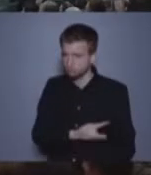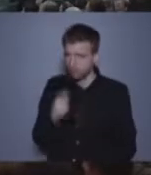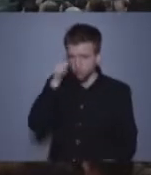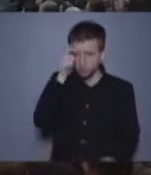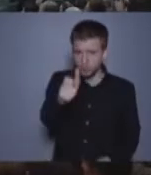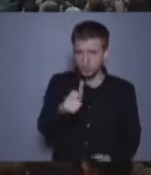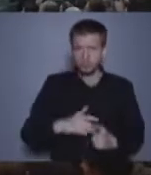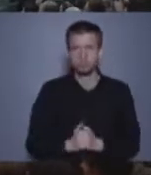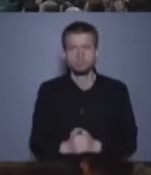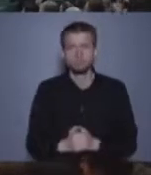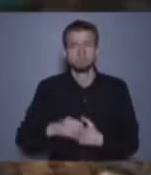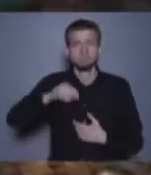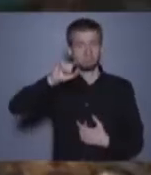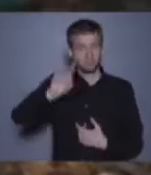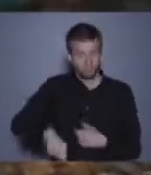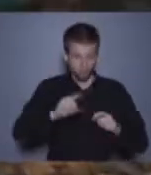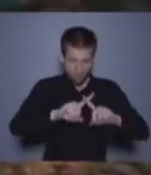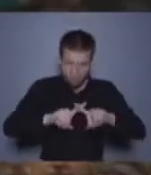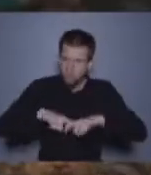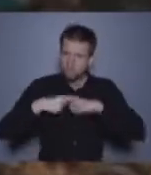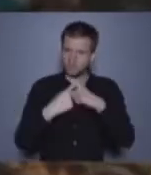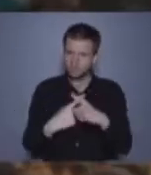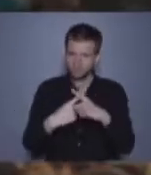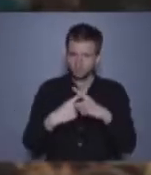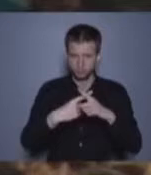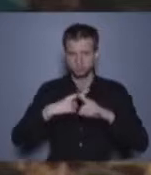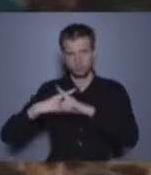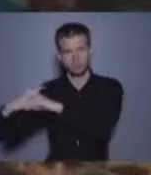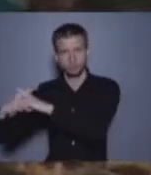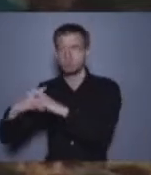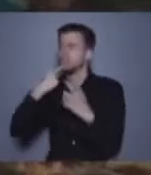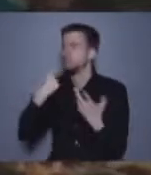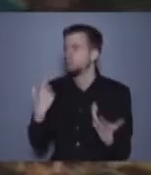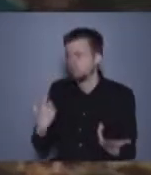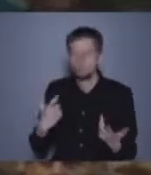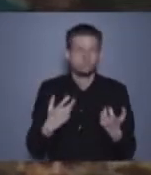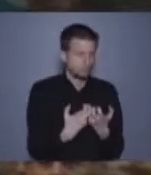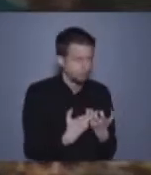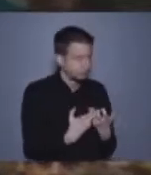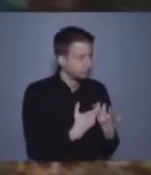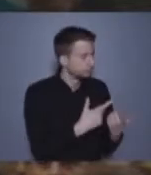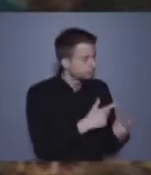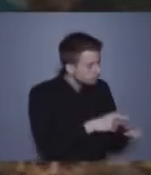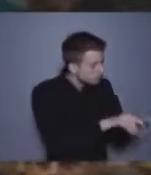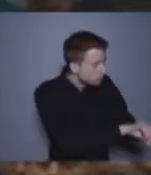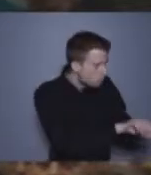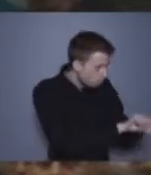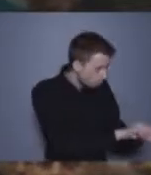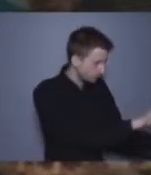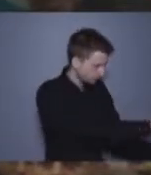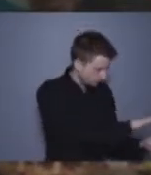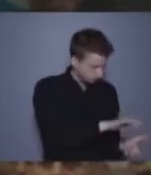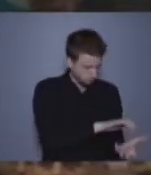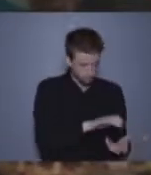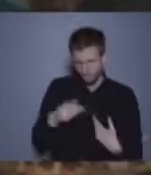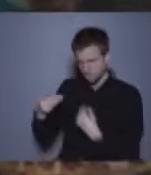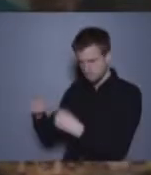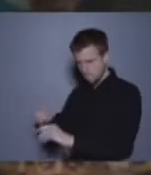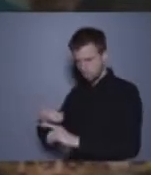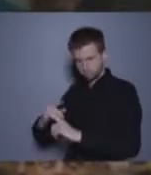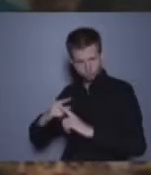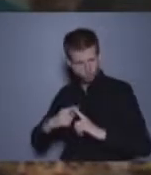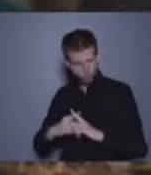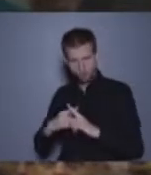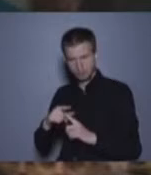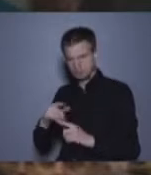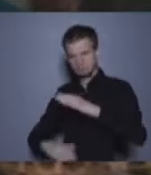Il faut donc que des coefficients multiplicateurs, c'est-à-dire on ne peut pas multiplier tant de fois le produit, soient appliqués au prix. Et